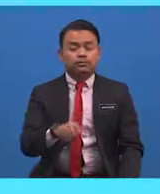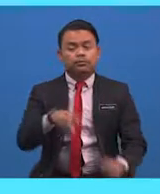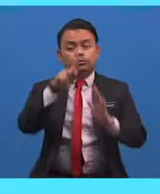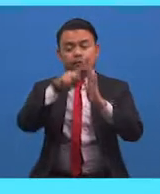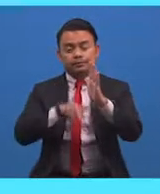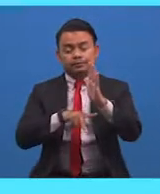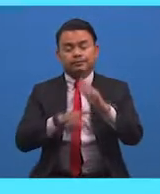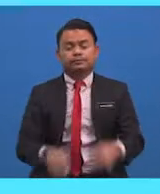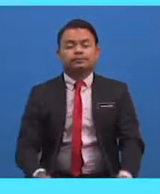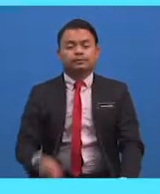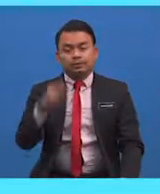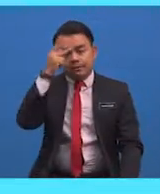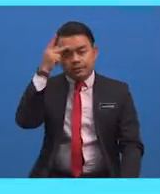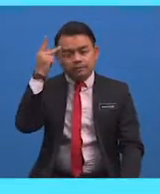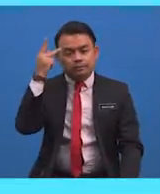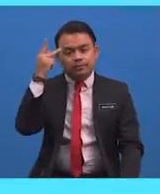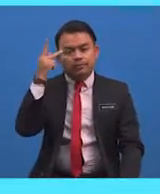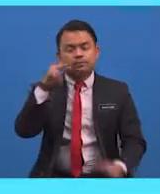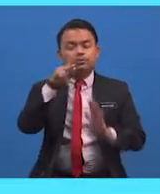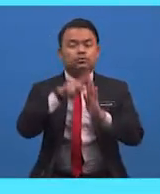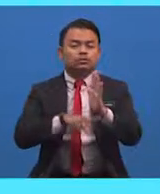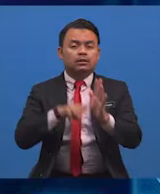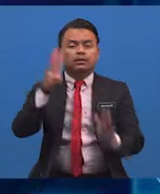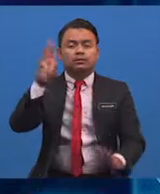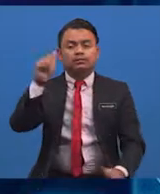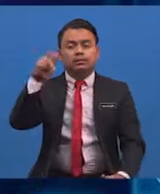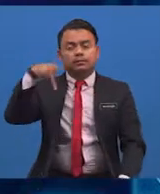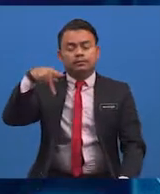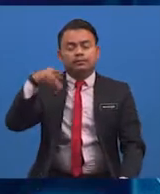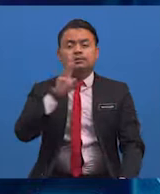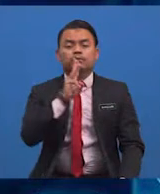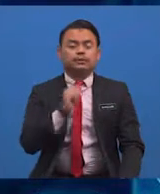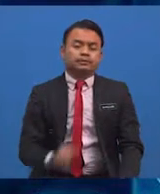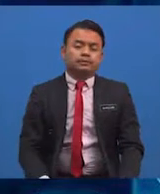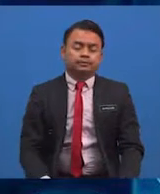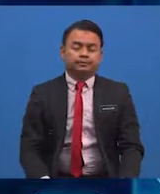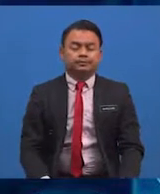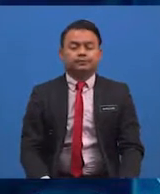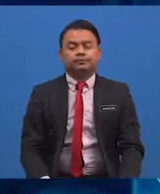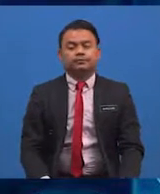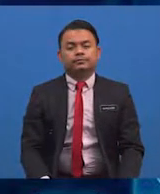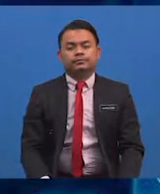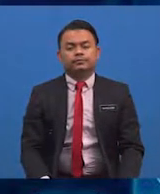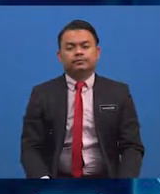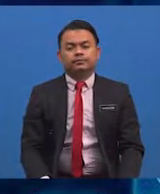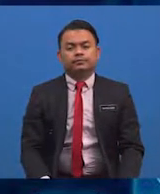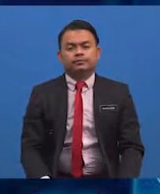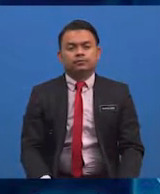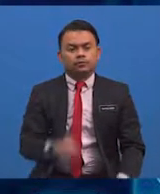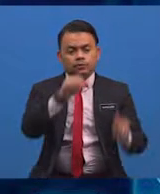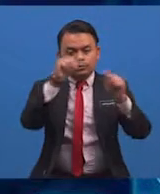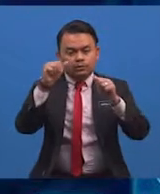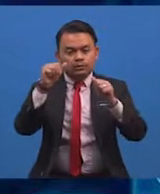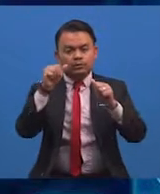akibat kekurangan wap air dan oksigen. Keadaan ini menjadikan udara persekitaran kering dan